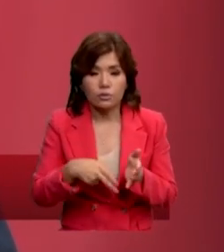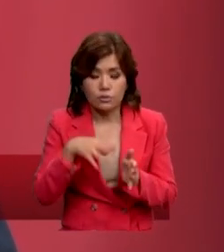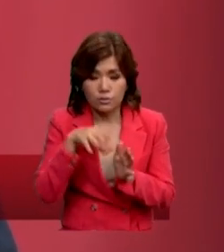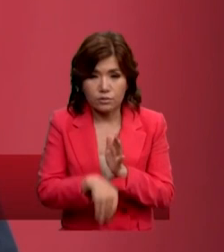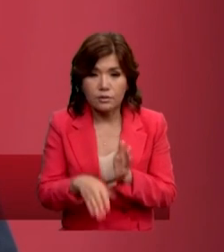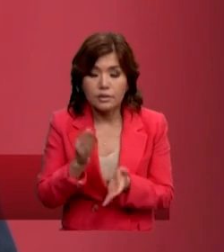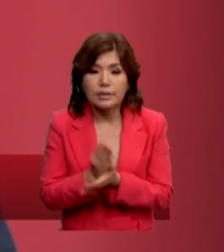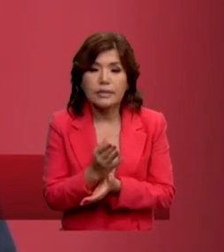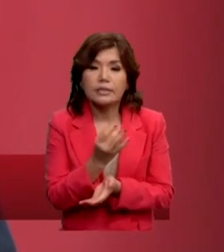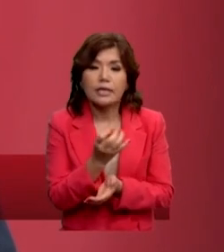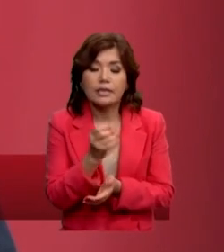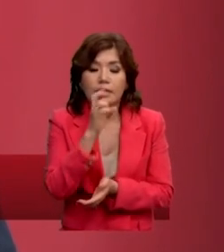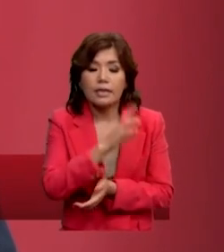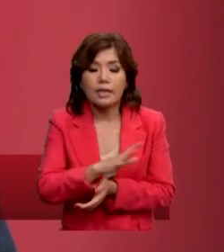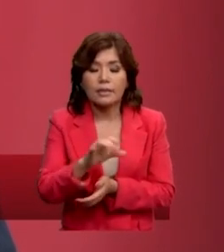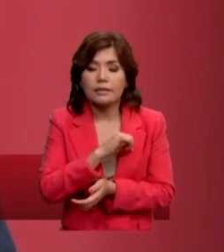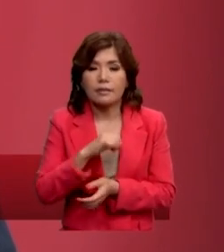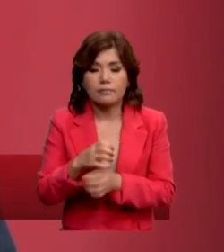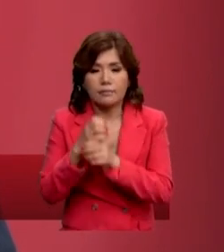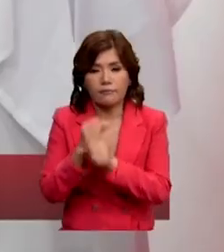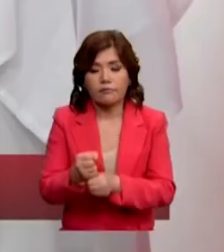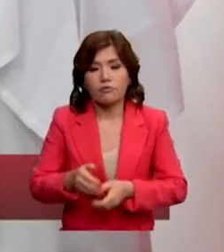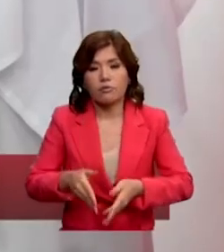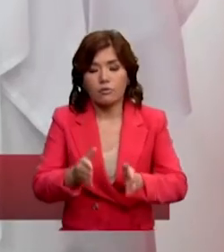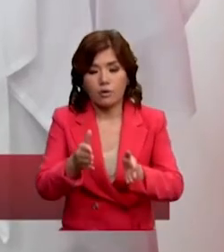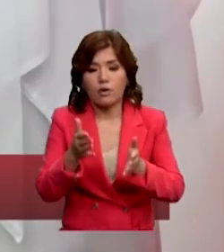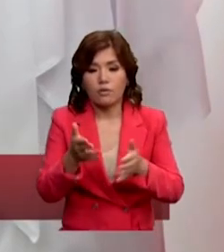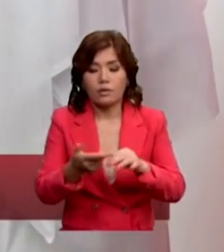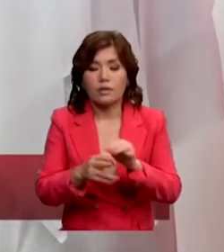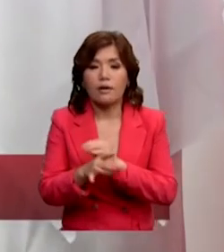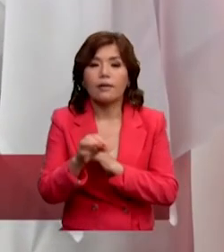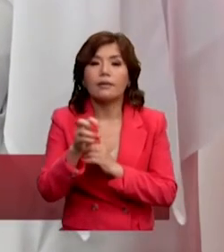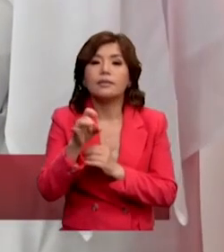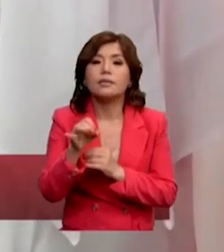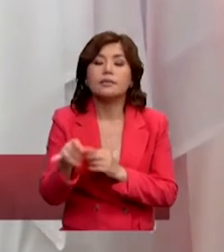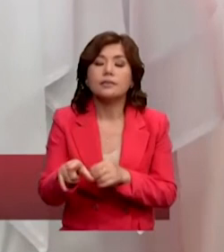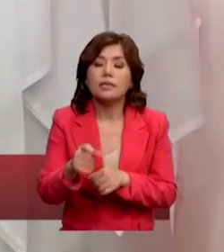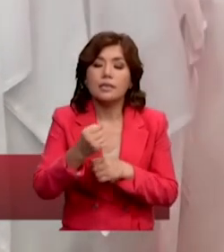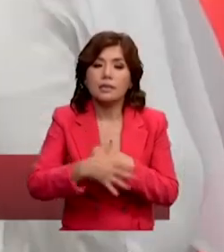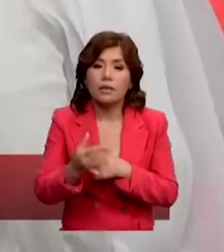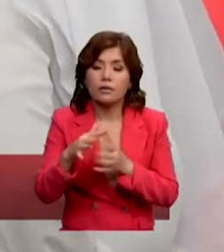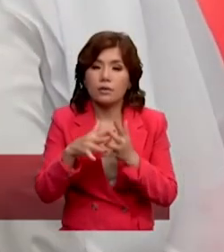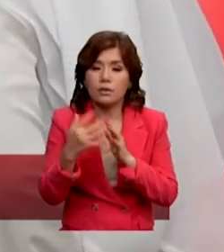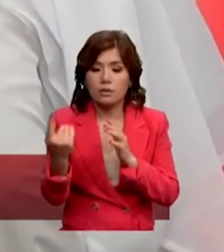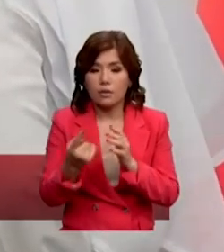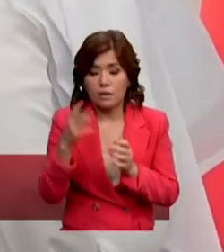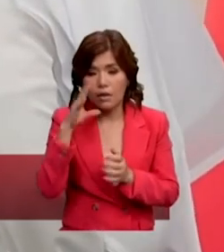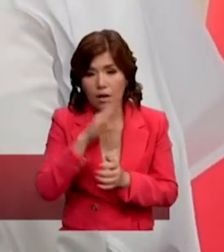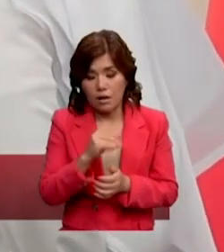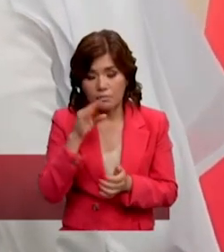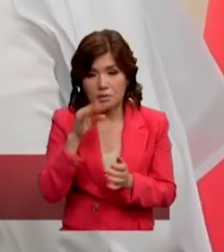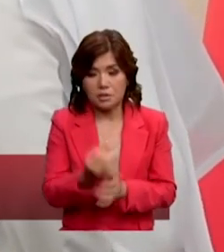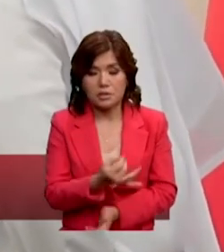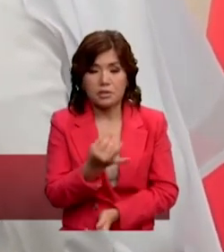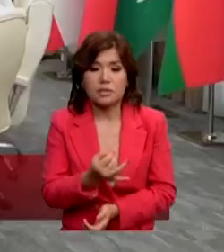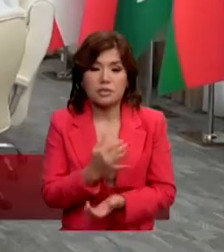бағыт шығанақ елдеріне шығатын ең қысқа жол. Логистикадан бөлек арабтарды Орталық Азияның ауыл шаруашылығындағы мүмкіндіктері де